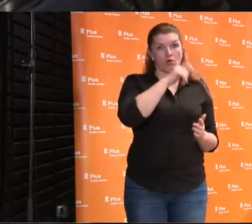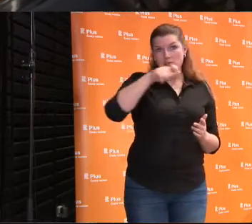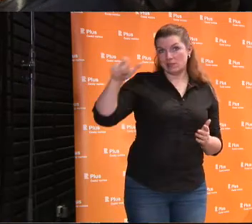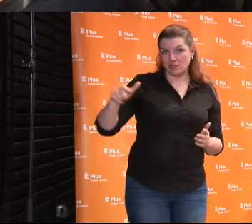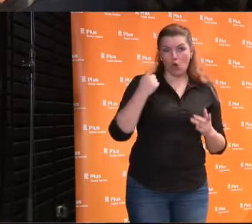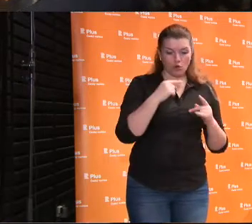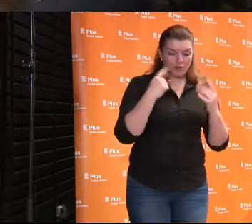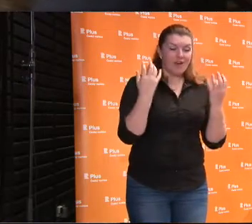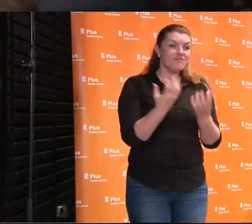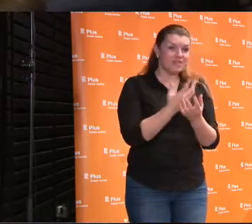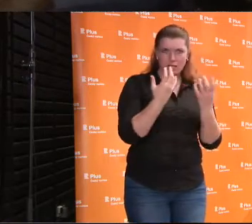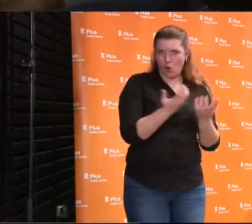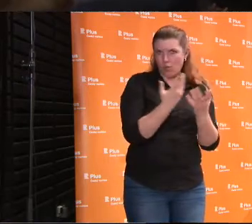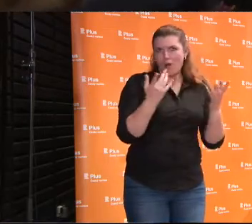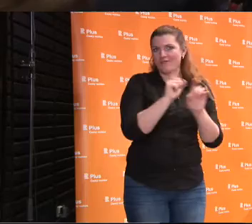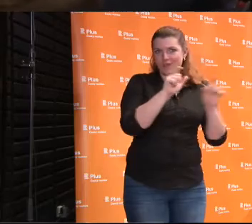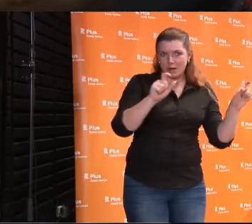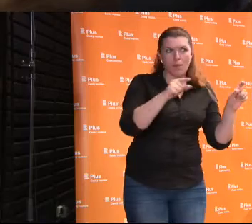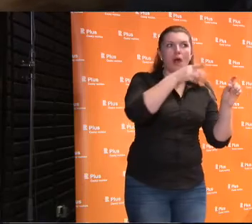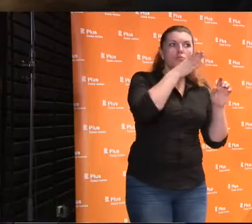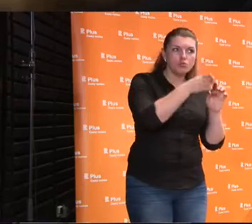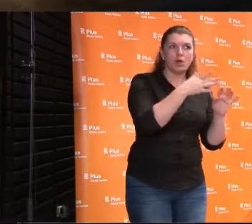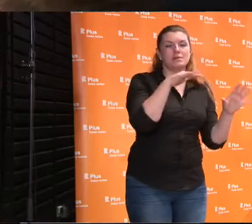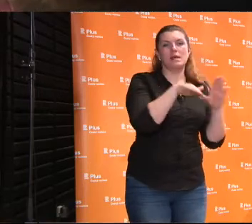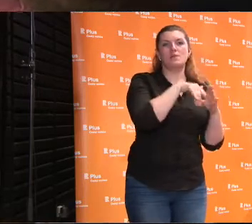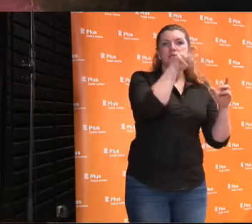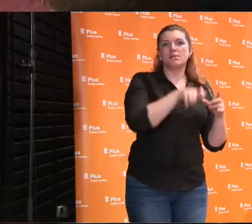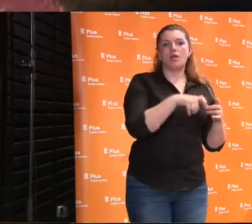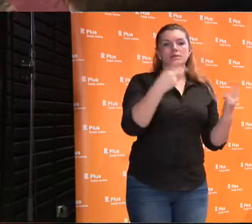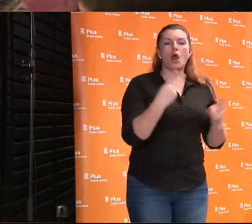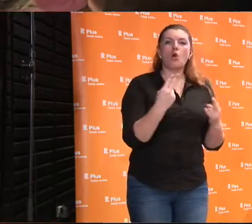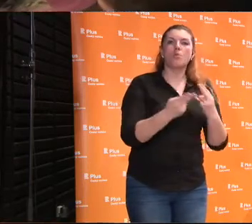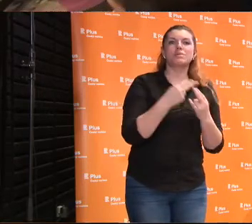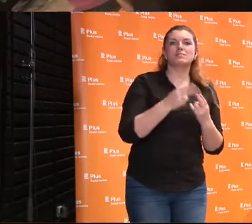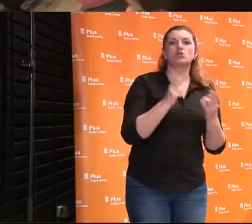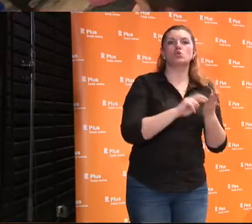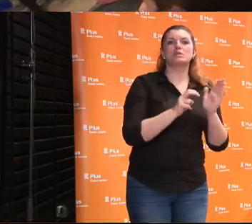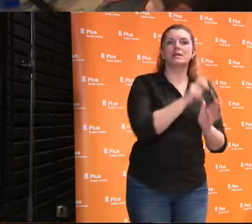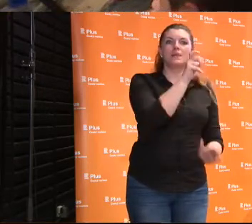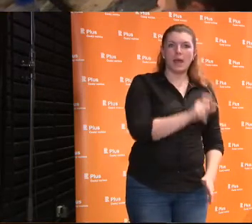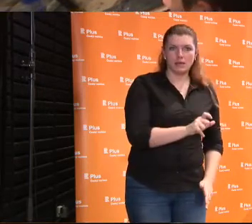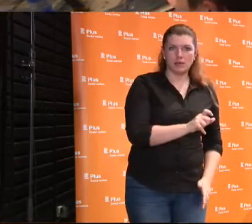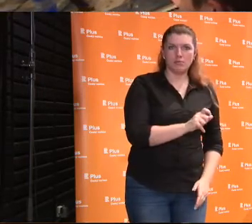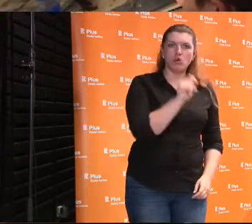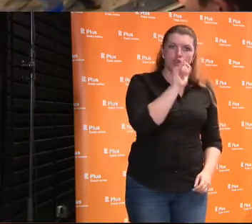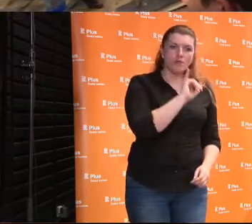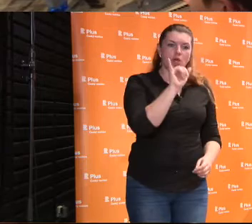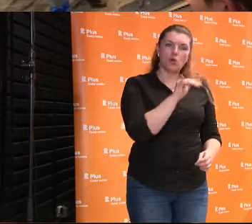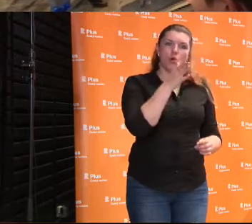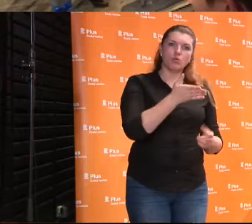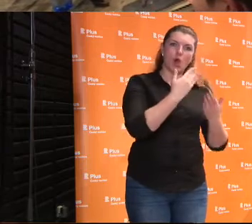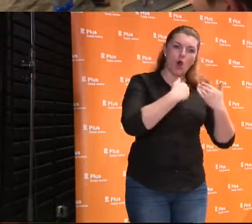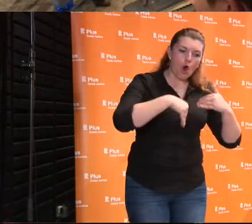provozů směrem prostě k těm bezpečnostním technikům, k těm lidem, kteří budou chránit lidi a